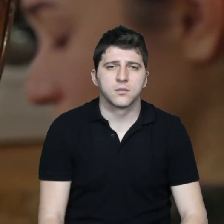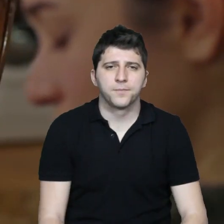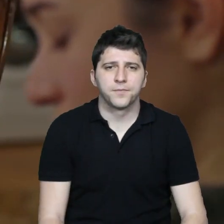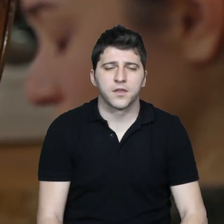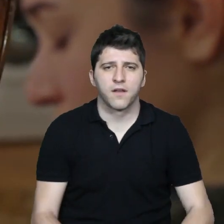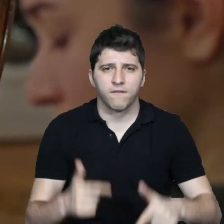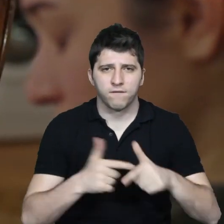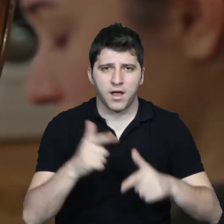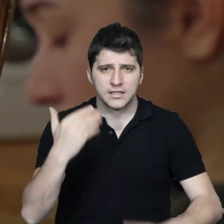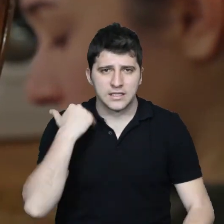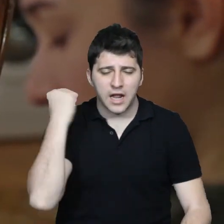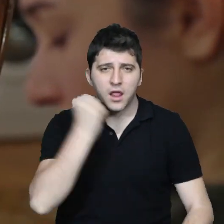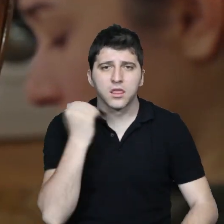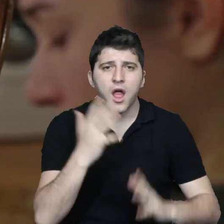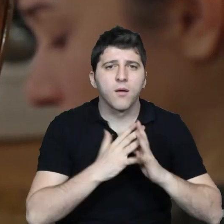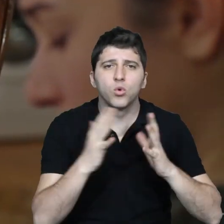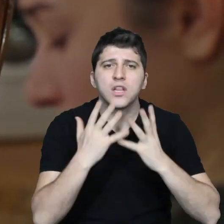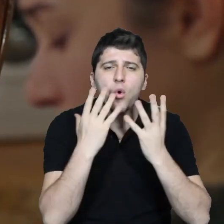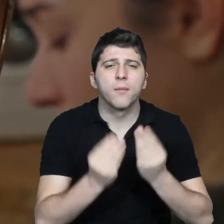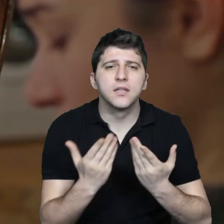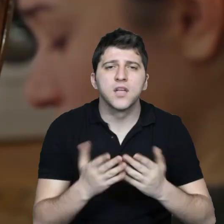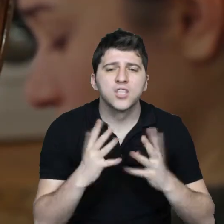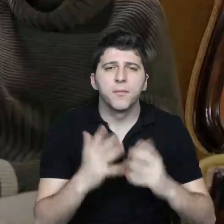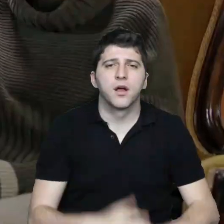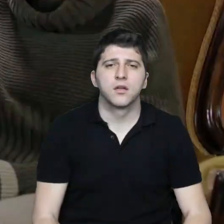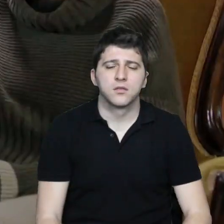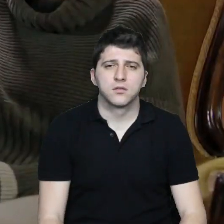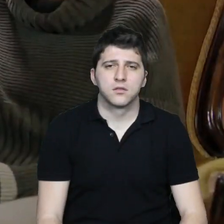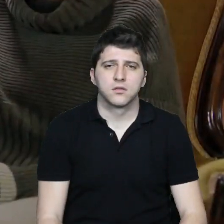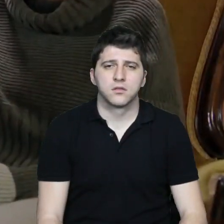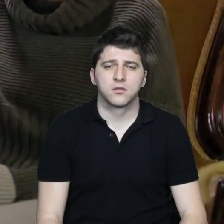Fatih'in ihanetinden daha büyük ne olabilir ki acaba?